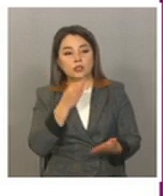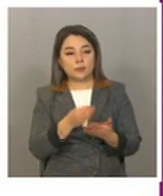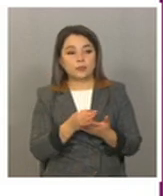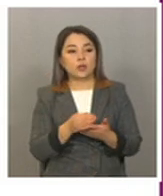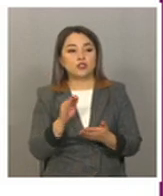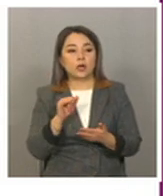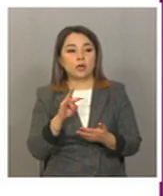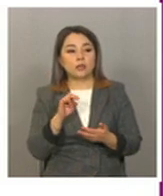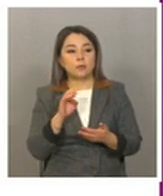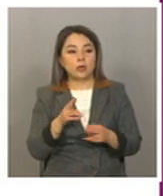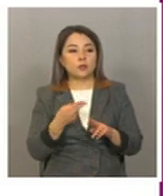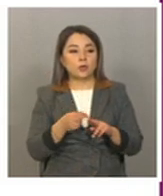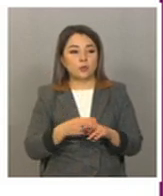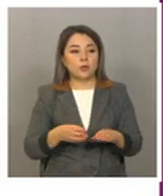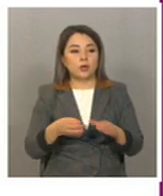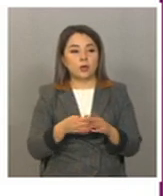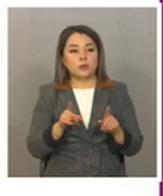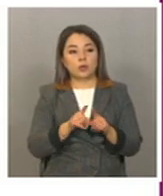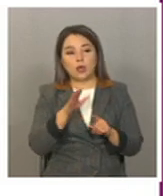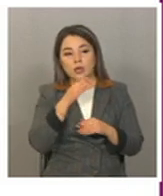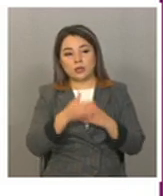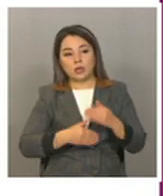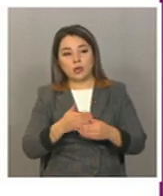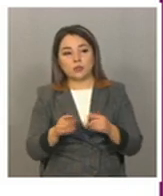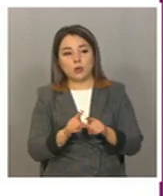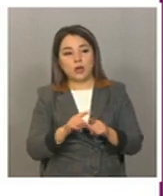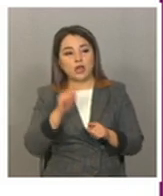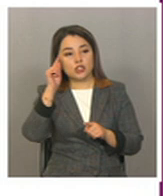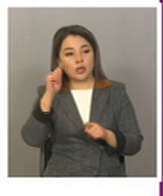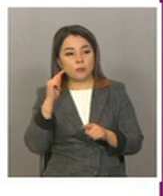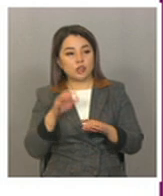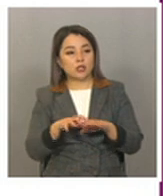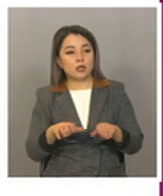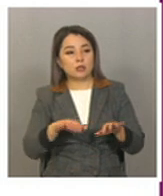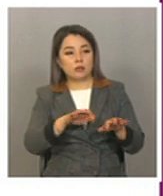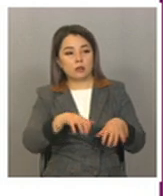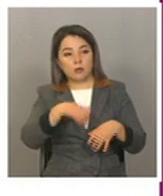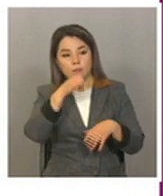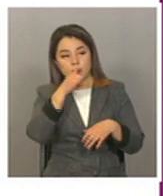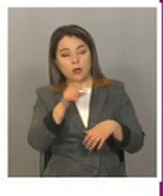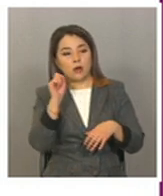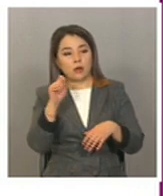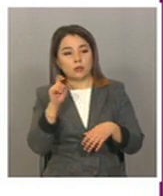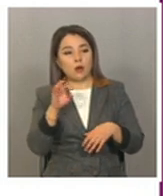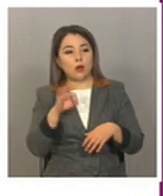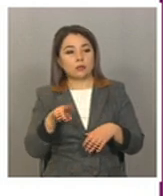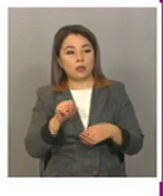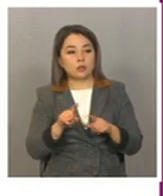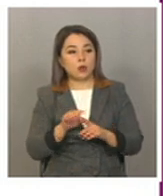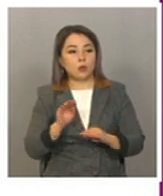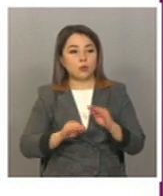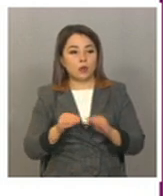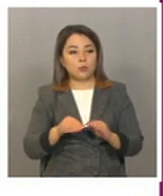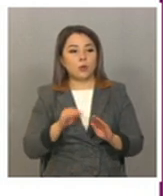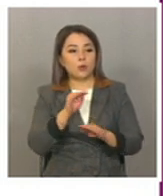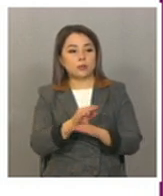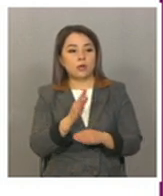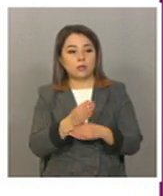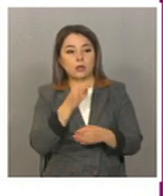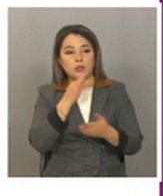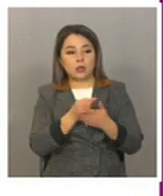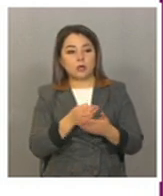Жәнібек хулагулықтармен болған кезеңде Әзербайжанды тартып алып, ол жерде Алтын Орданың құрамына қосты да өзінің ұлы